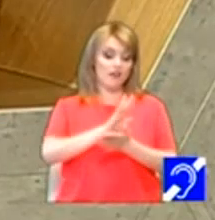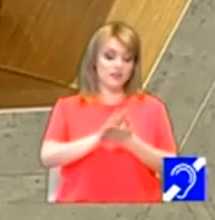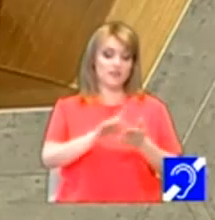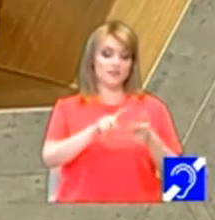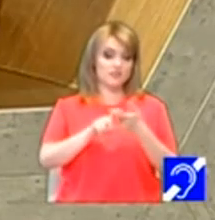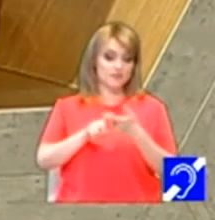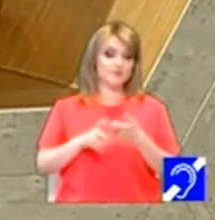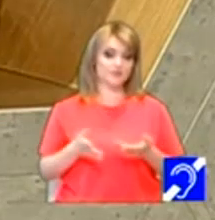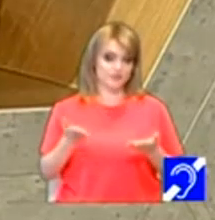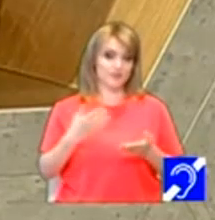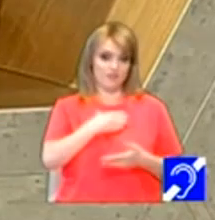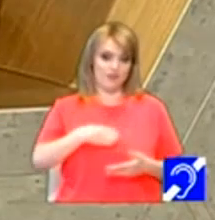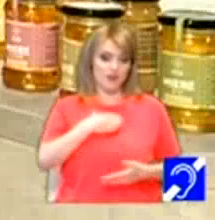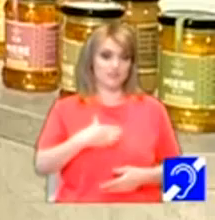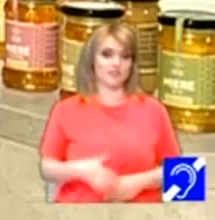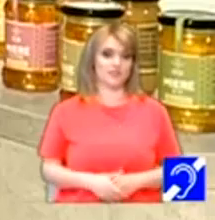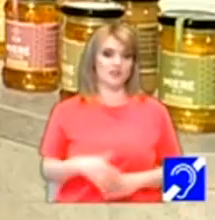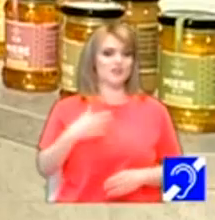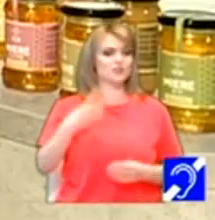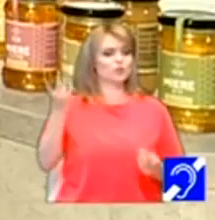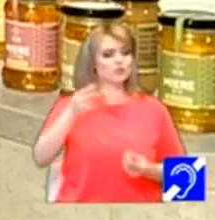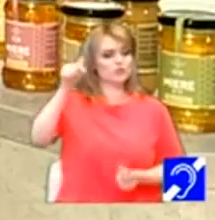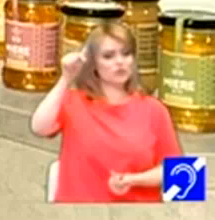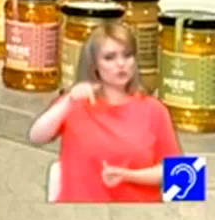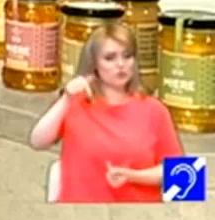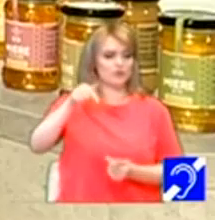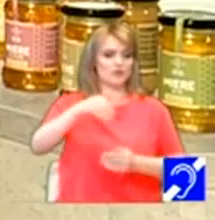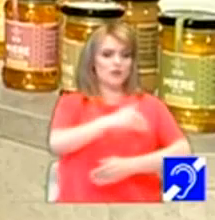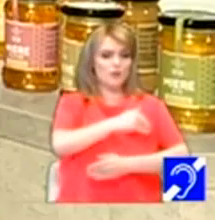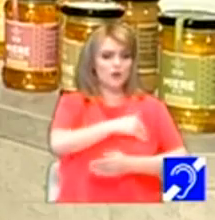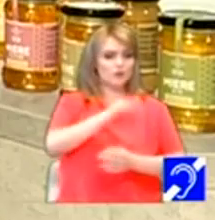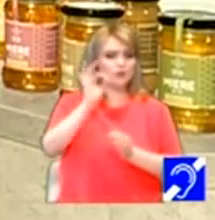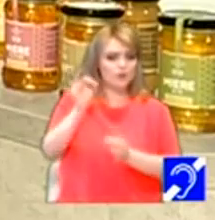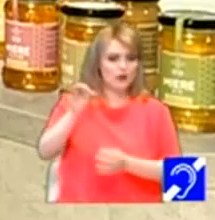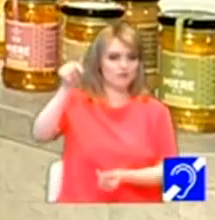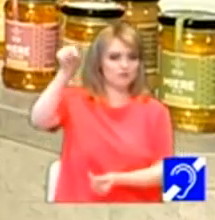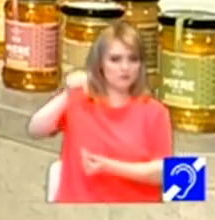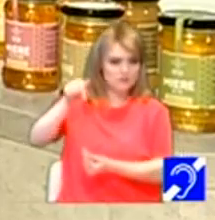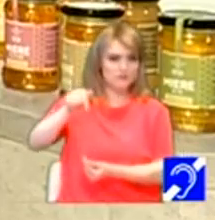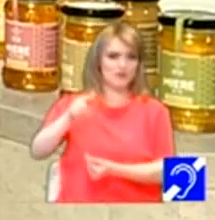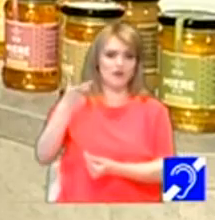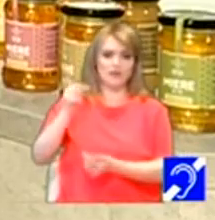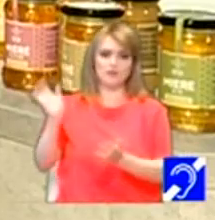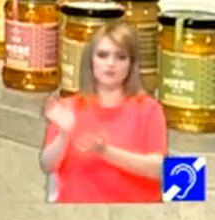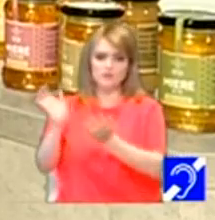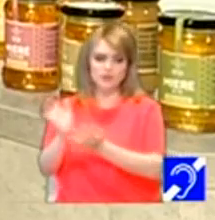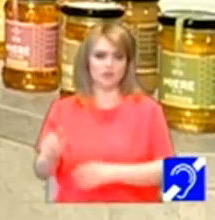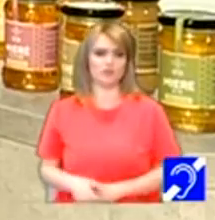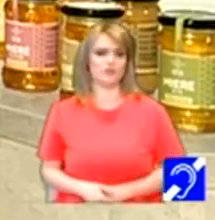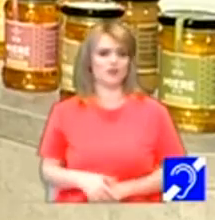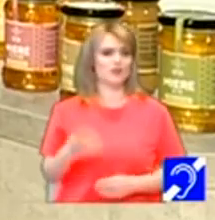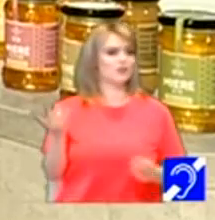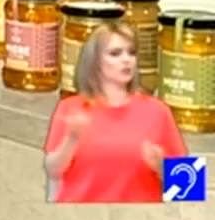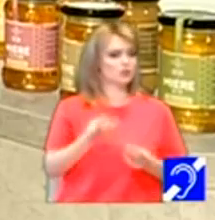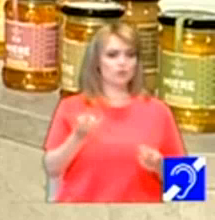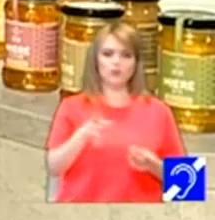precum ar fi umiditatea mierii, deci conținutul de polen, diastază,